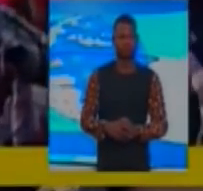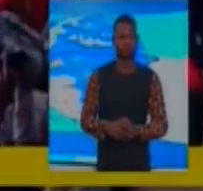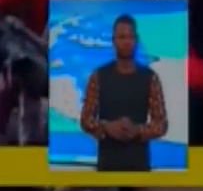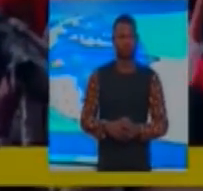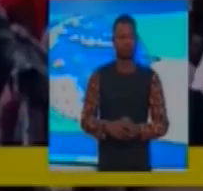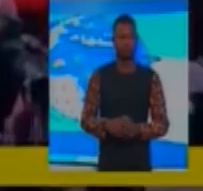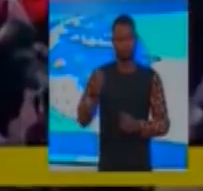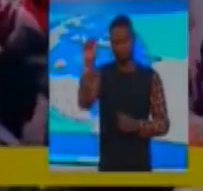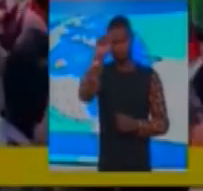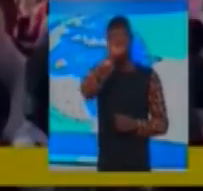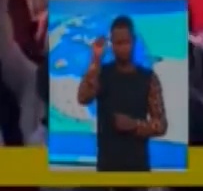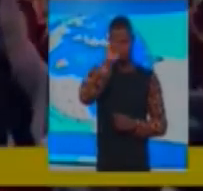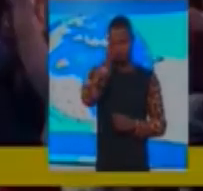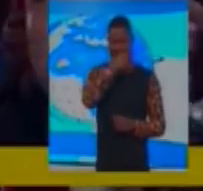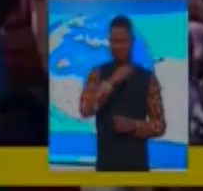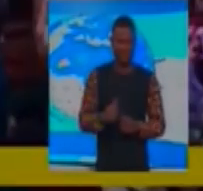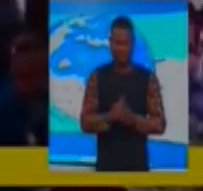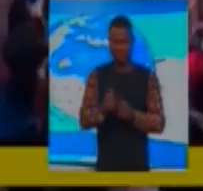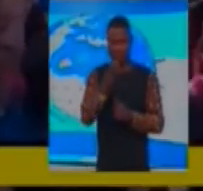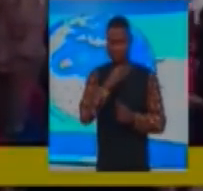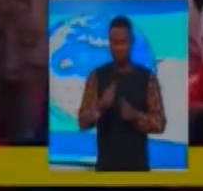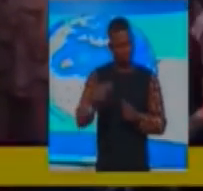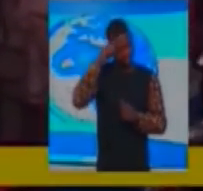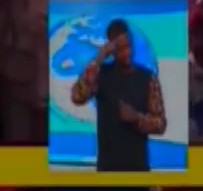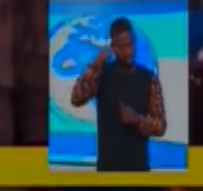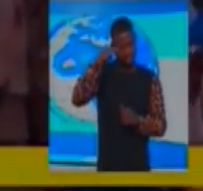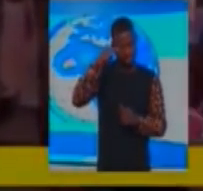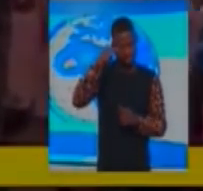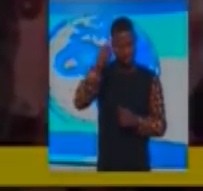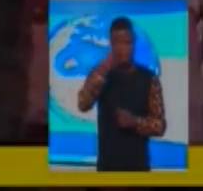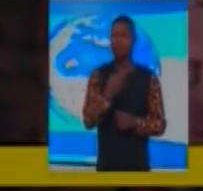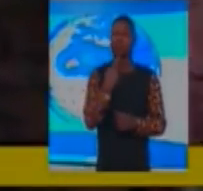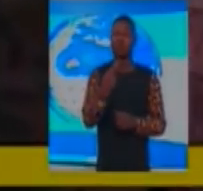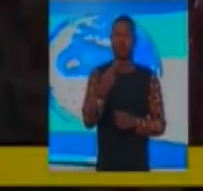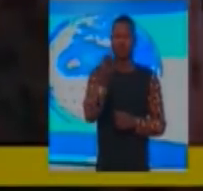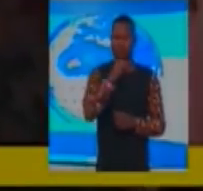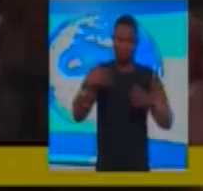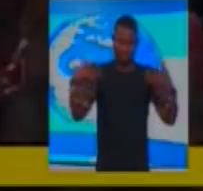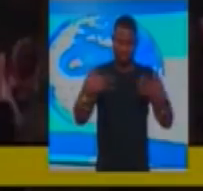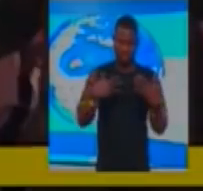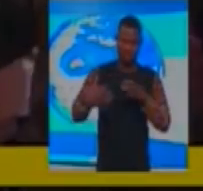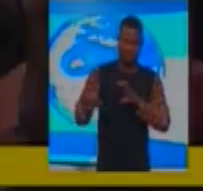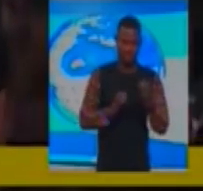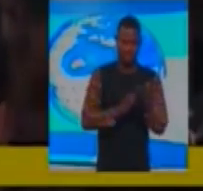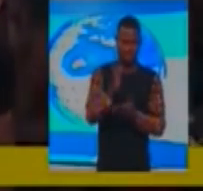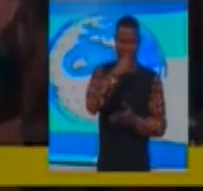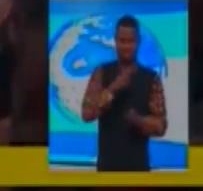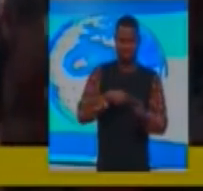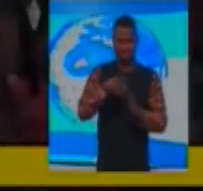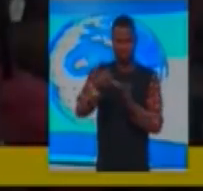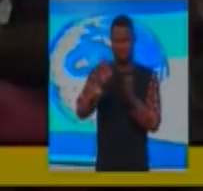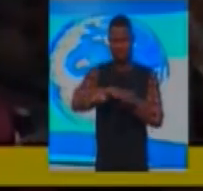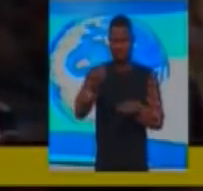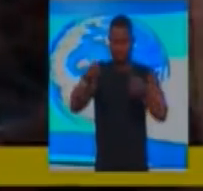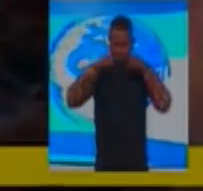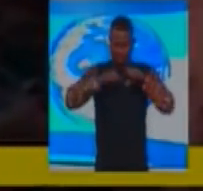Les assurances du très contesté général Mohamed Hamdan Dagalo répondent aux craintes émises par des experts peu après l'annonce de la